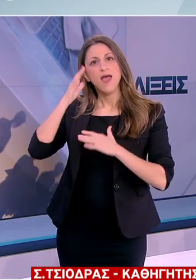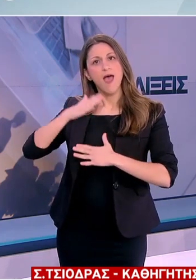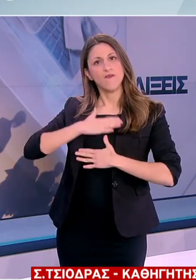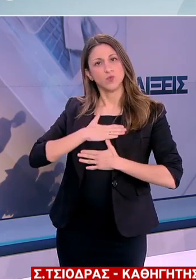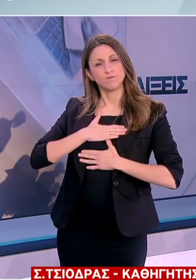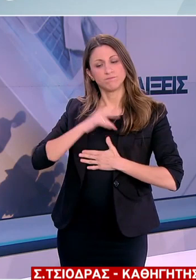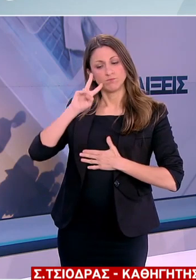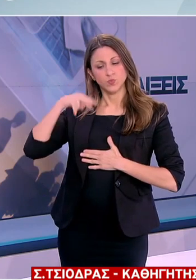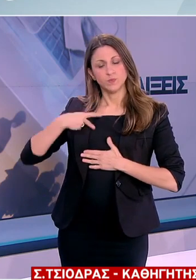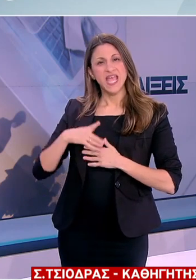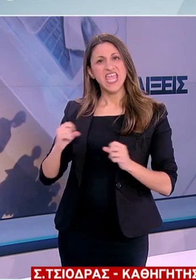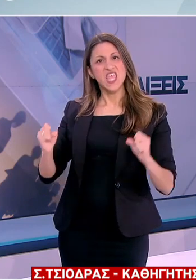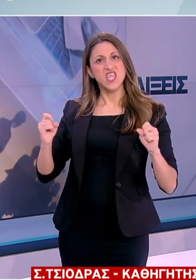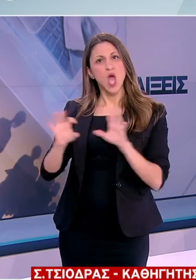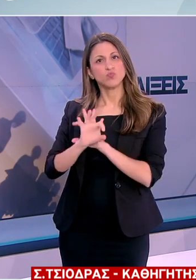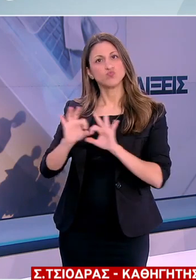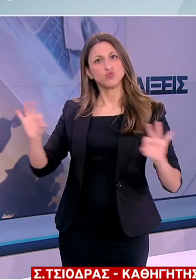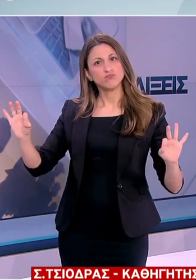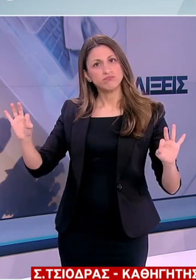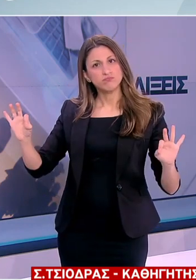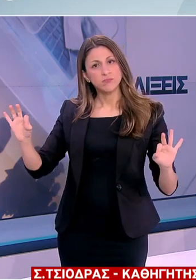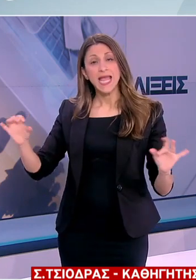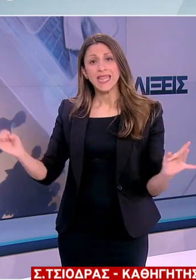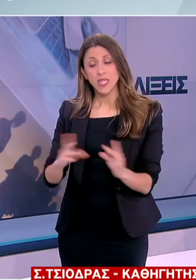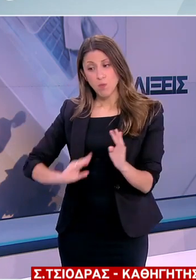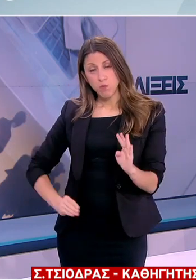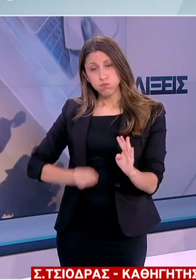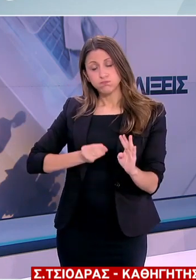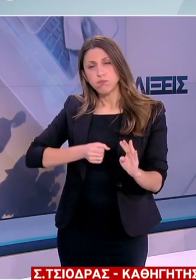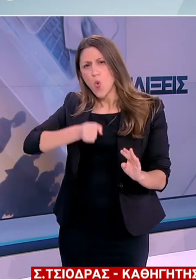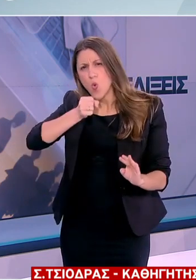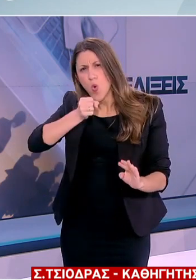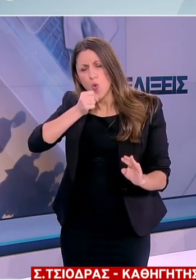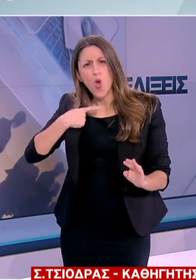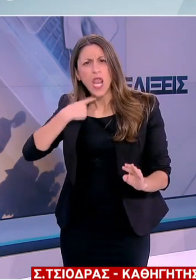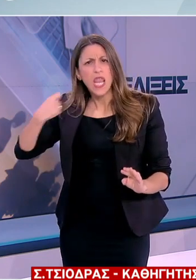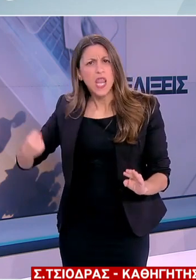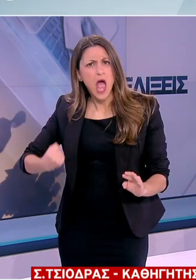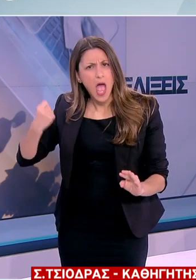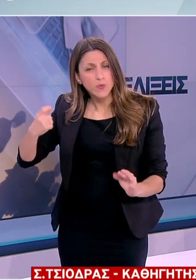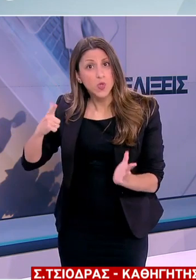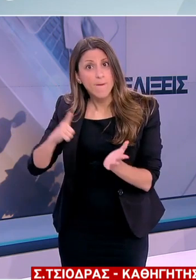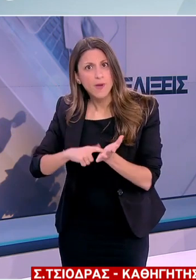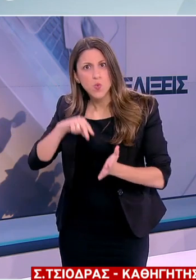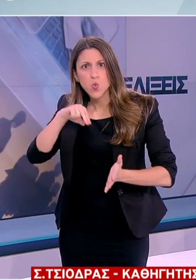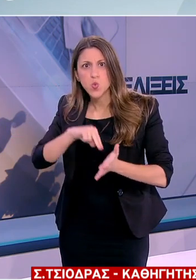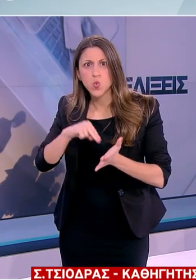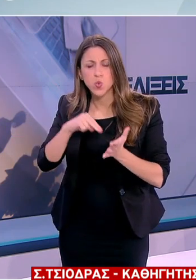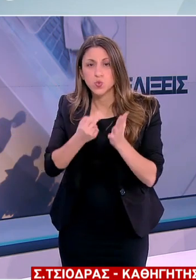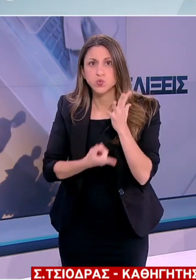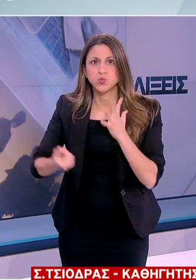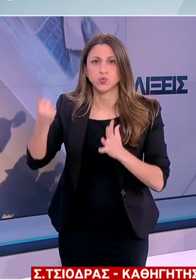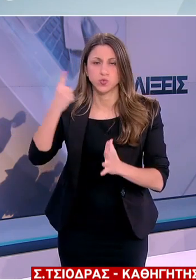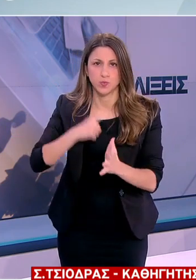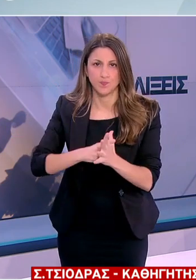παρακολούθηση της υγείας τους και αυτοαπομόνωσης επί του παραμικρού συμπτώματος, ακόμα και ένα πονόλαιμο, όπως λέω εγώ. Και κυρίως